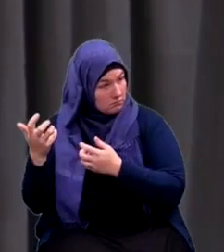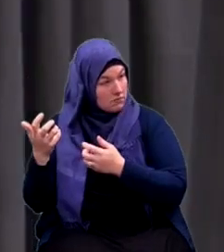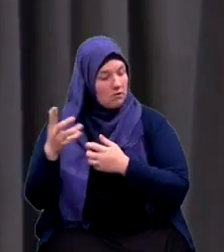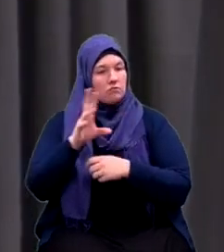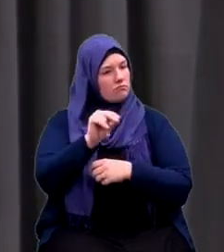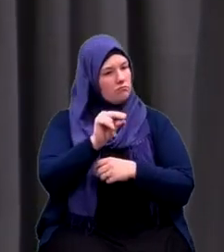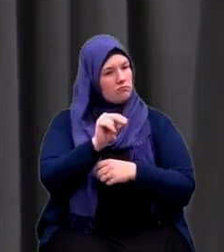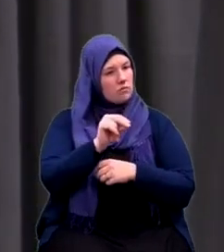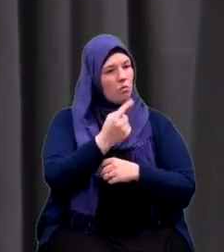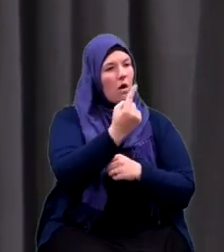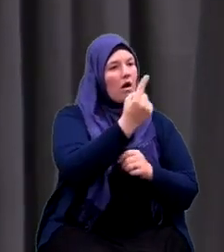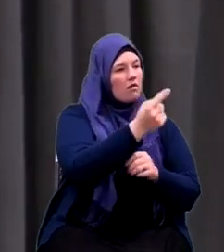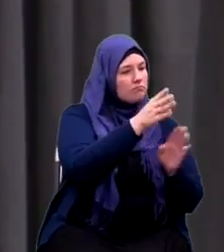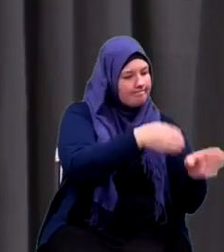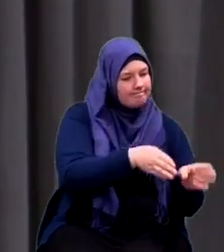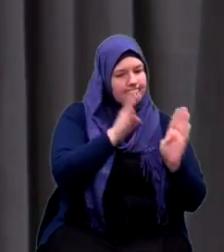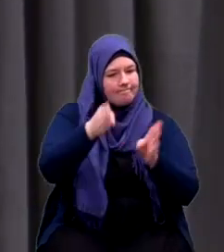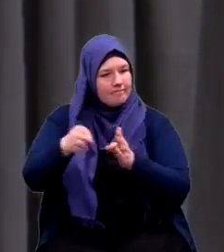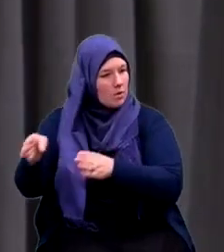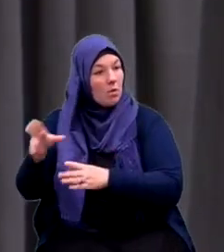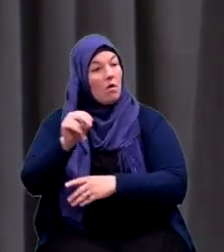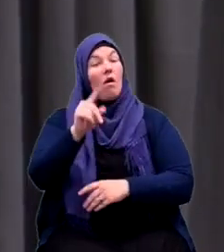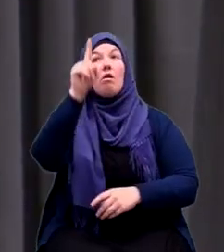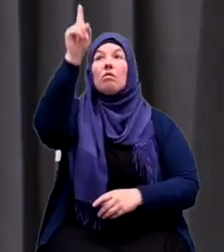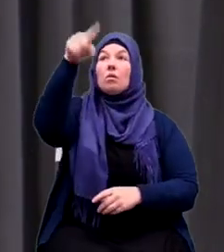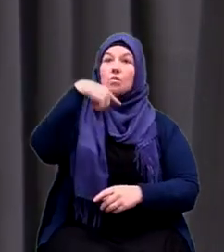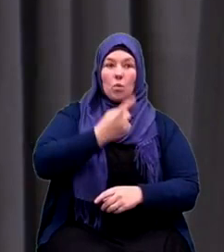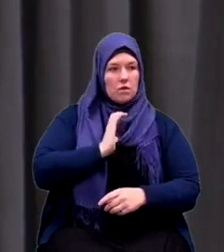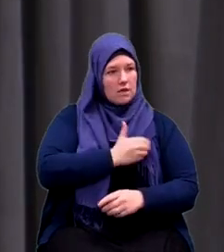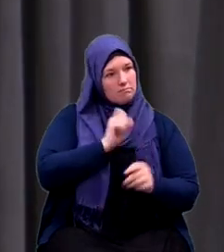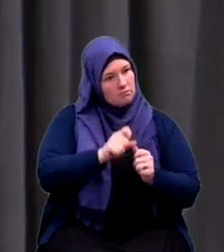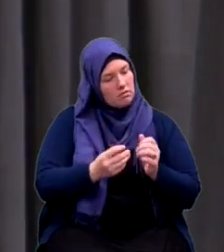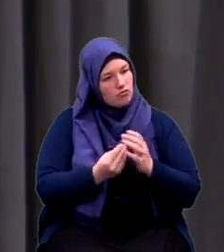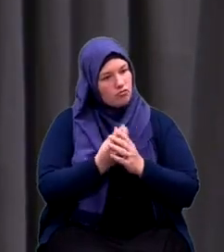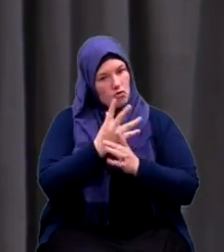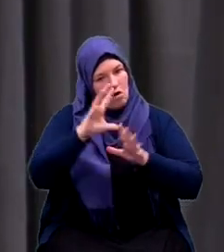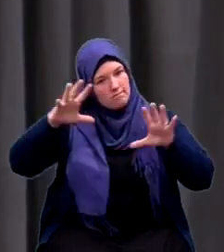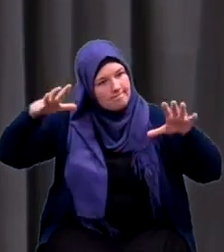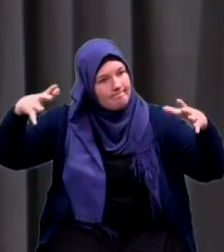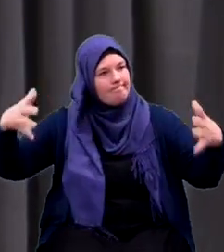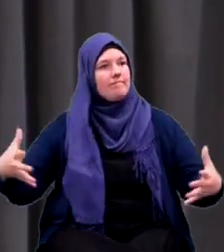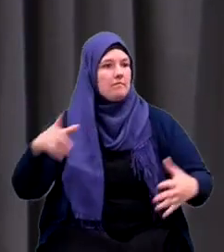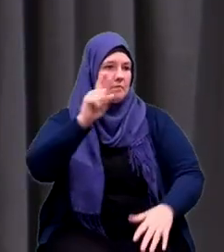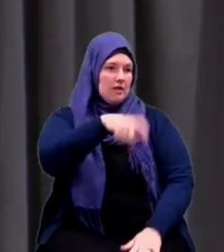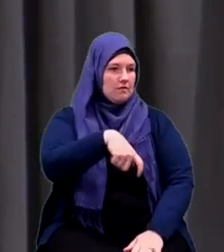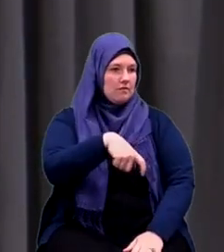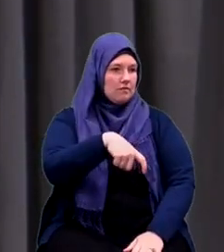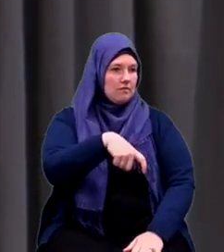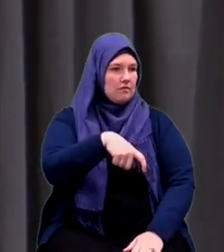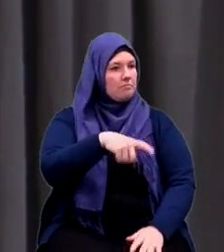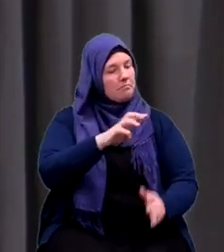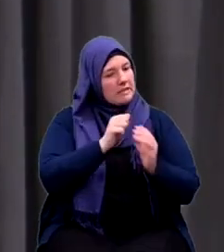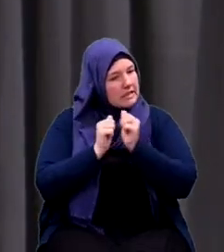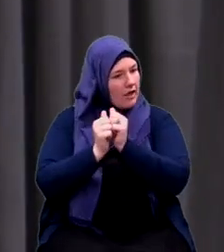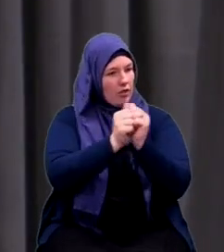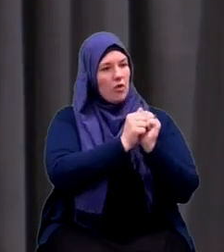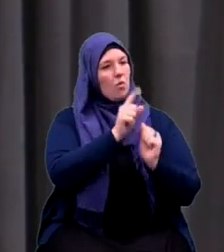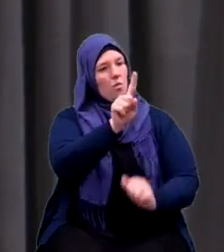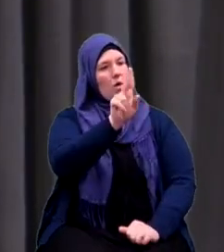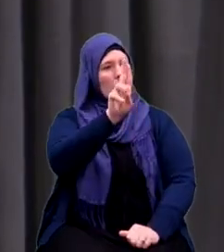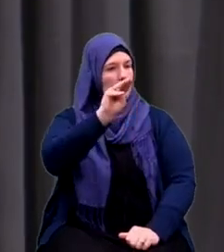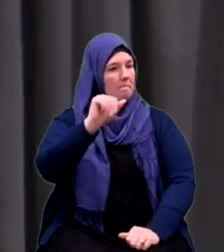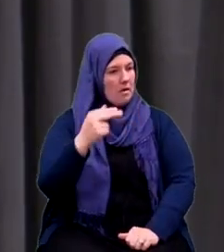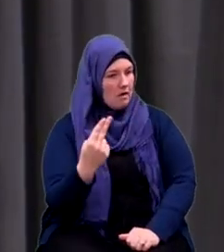up as Muslims as Allah has told all of us to be. هُوَ سَمَّاكُمُ الْمُسْلِمِينَ مِنْ قَبْلِ.